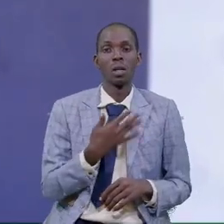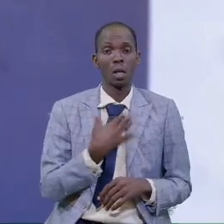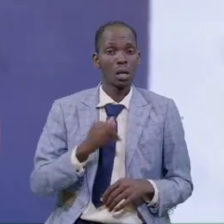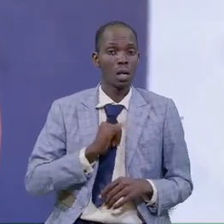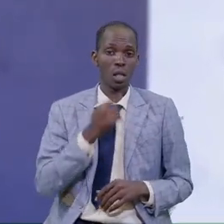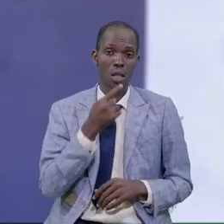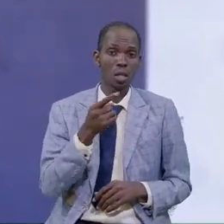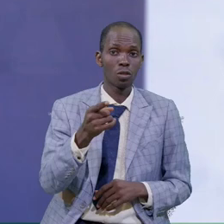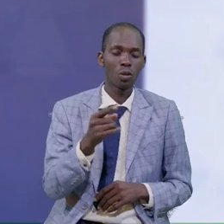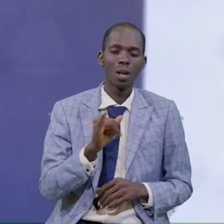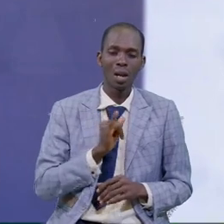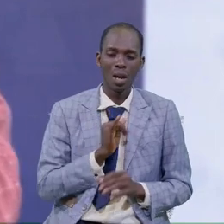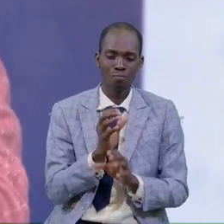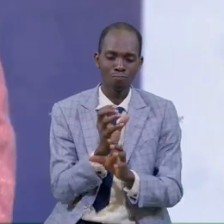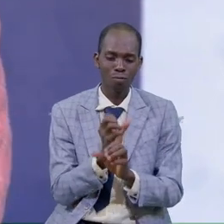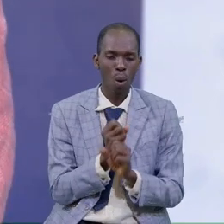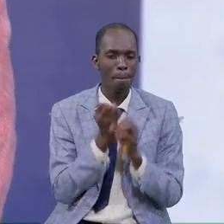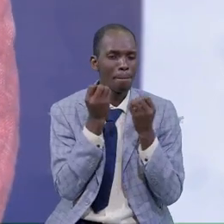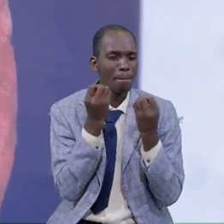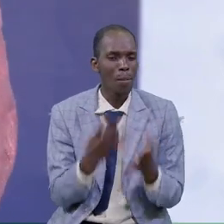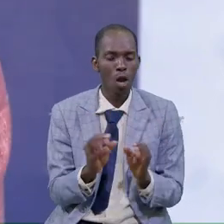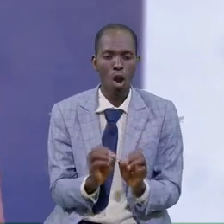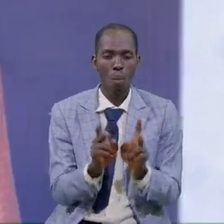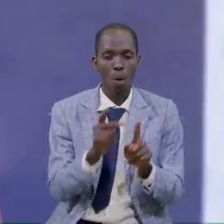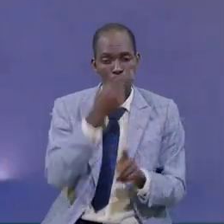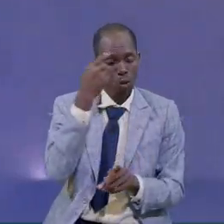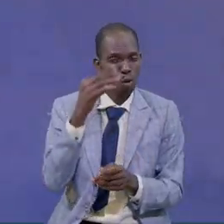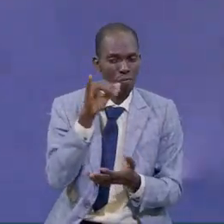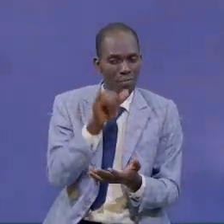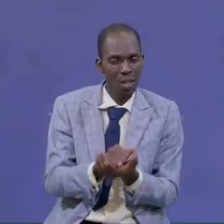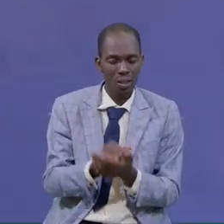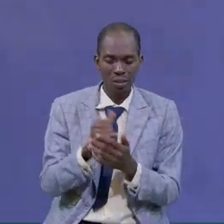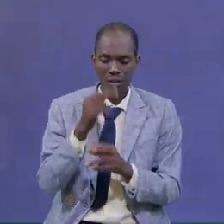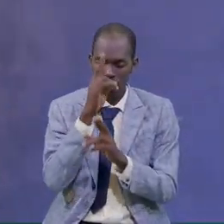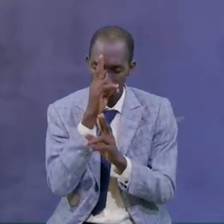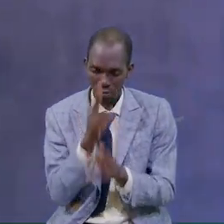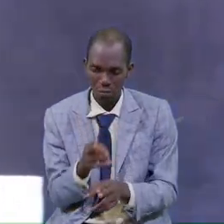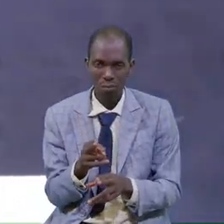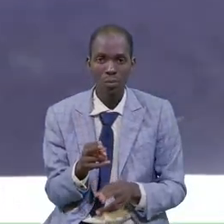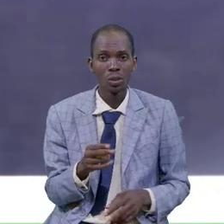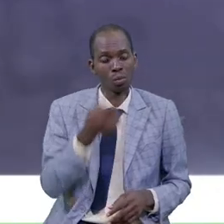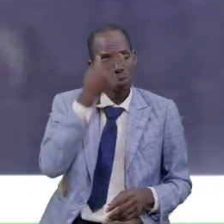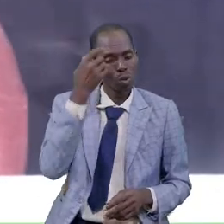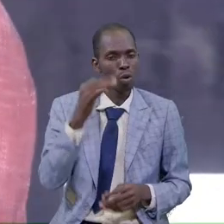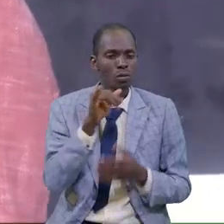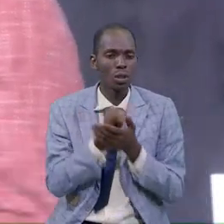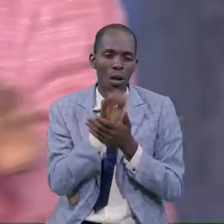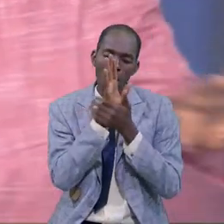J'ai eu plusieurs opportunités à cause de ce respect, à cause de cette humilité.